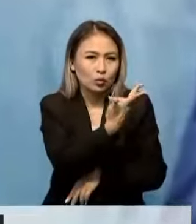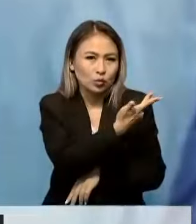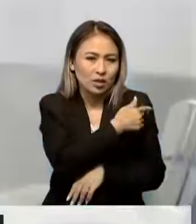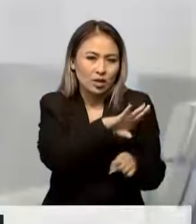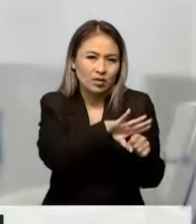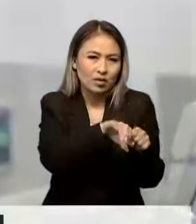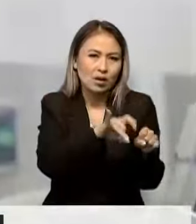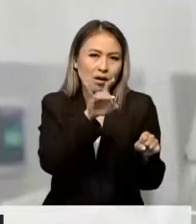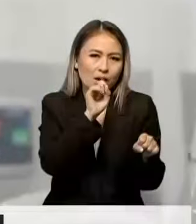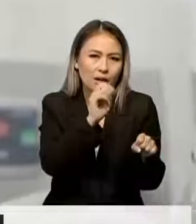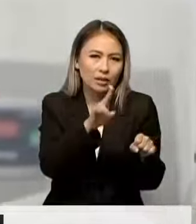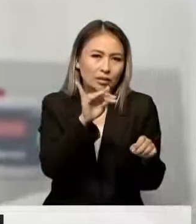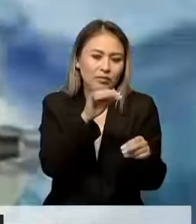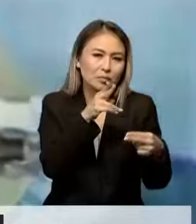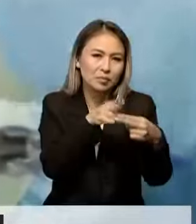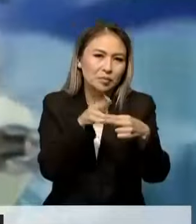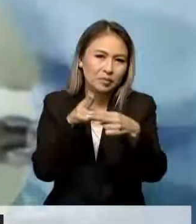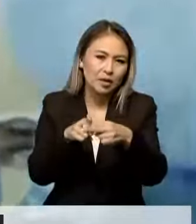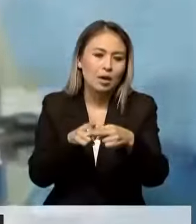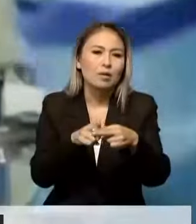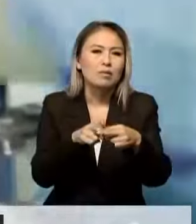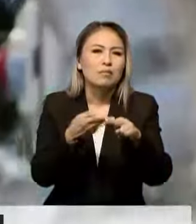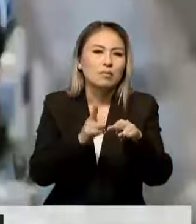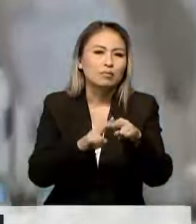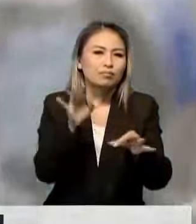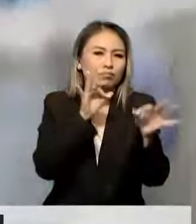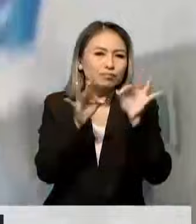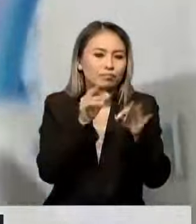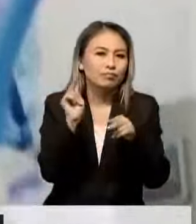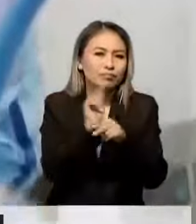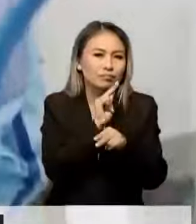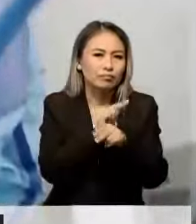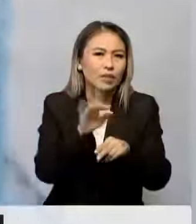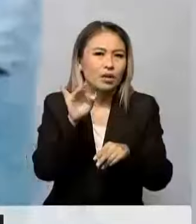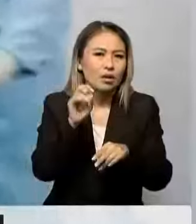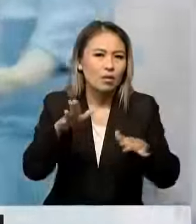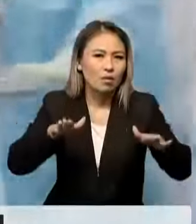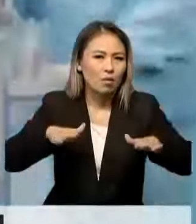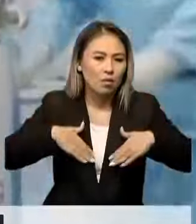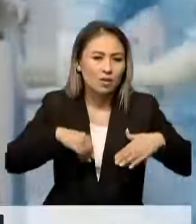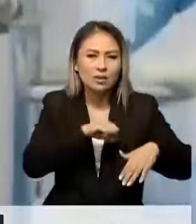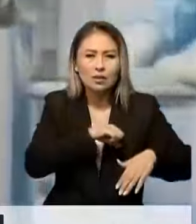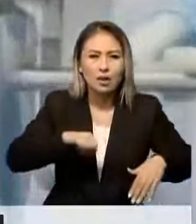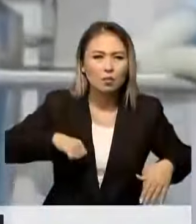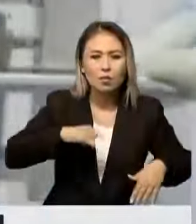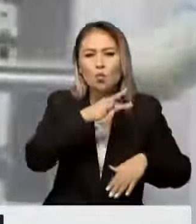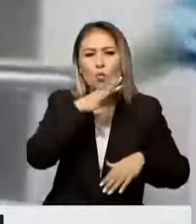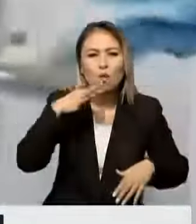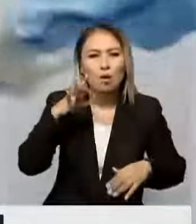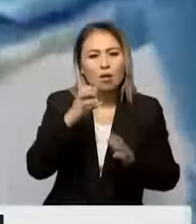просто уничтожать раковые клетки, но и предотвращать рецидивы. Препарат предназначен для лечения рака легких. Это самая распространенная форма